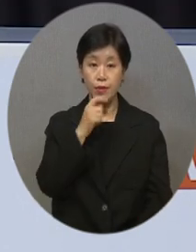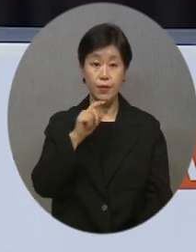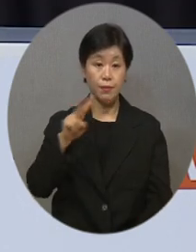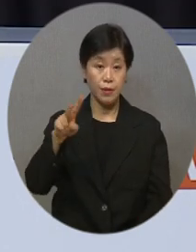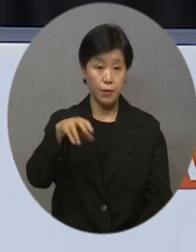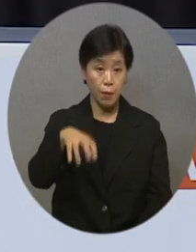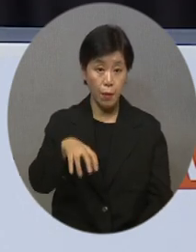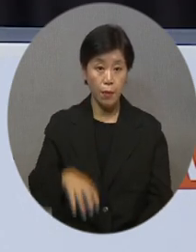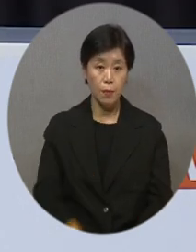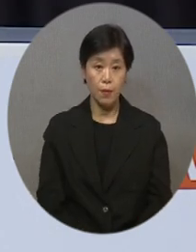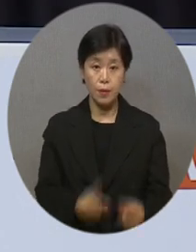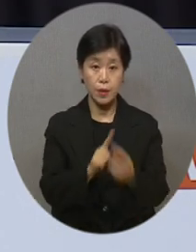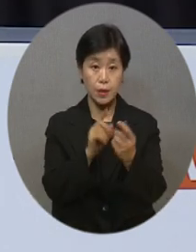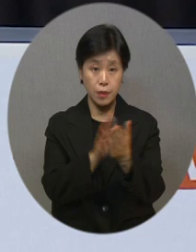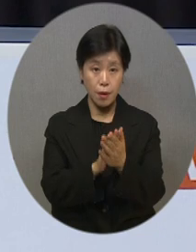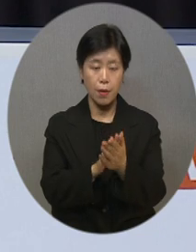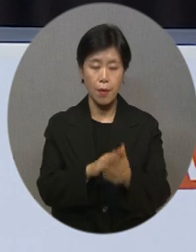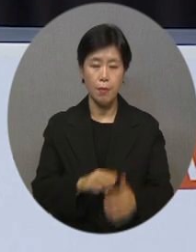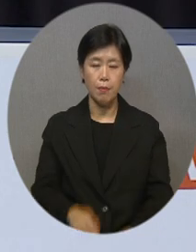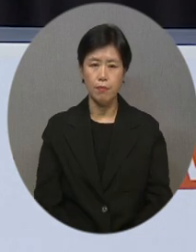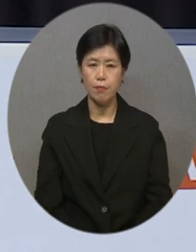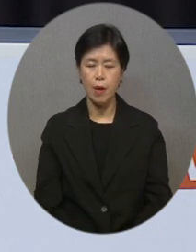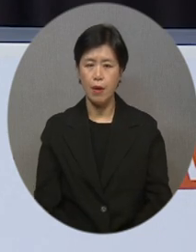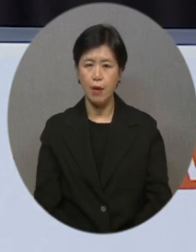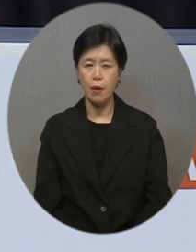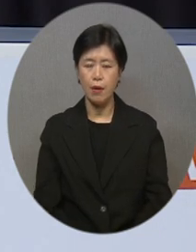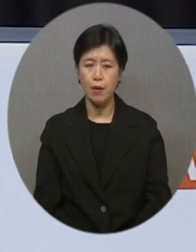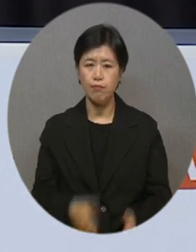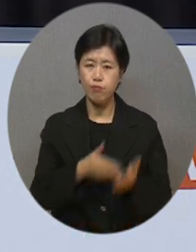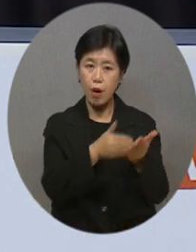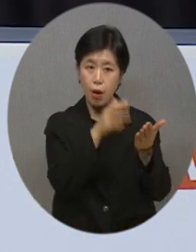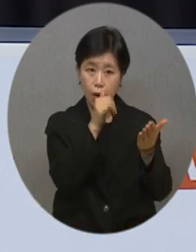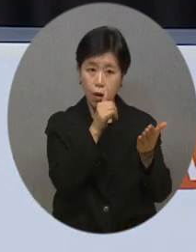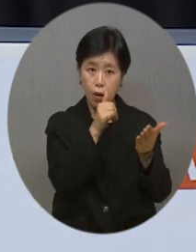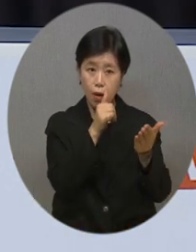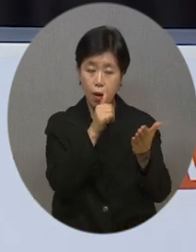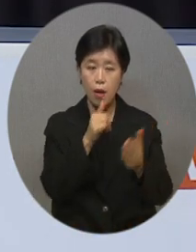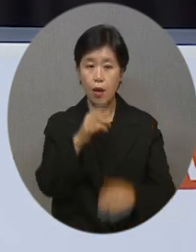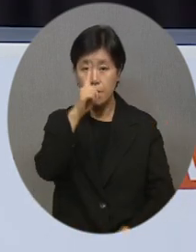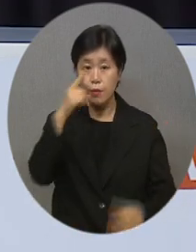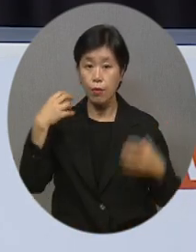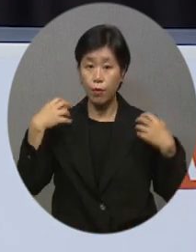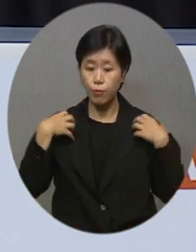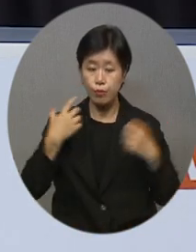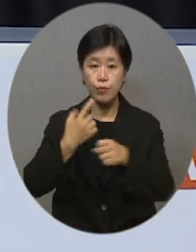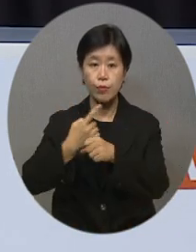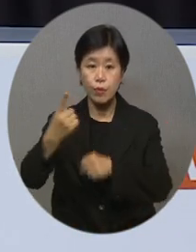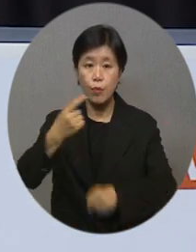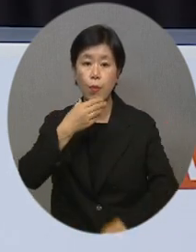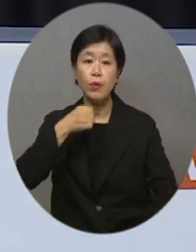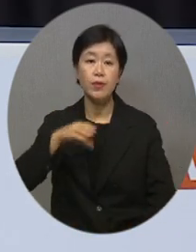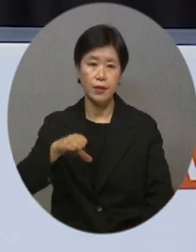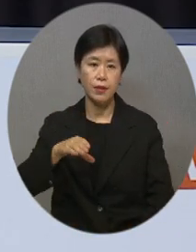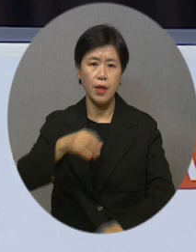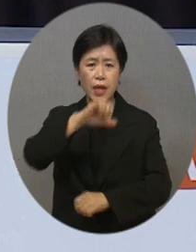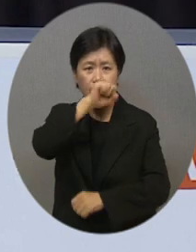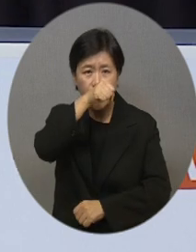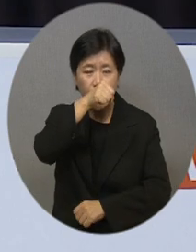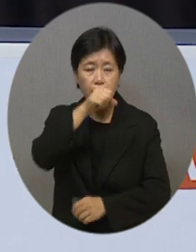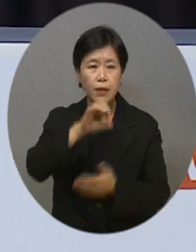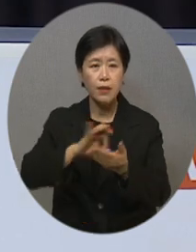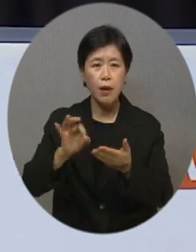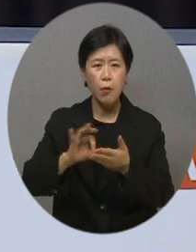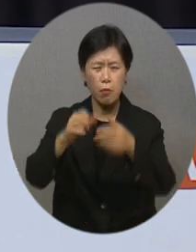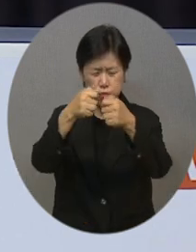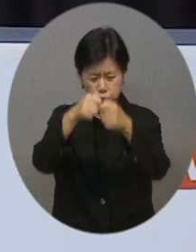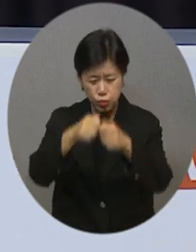복지TV에서 직접 신문고를 두드린 건데요. 정부의 내년도 복지 예산이 어디에 어떻게 쓰였는지 꼼꼼히